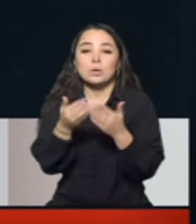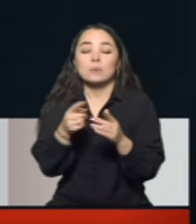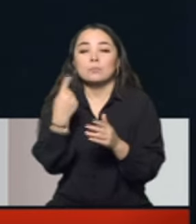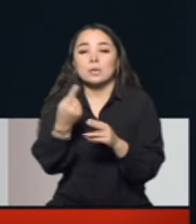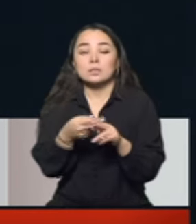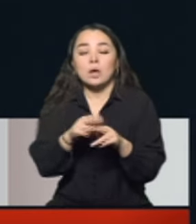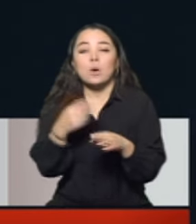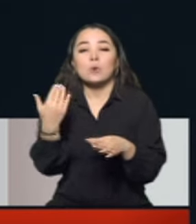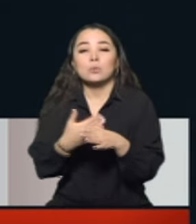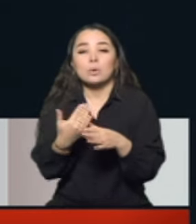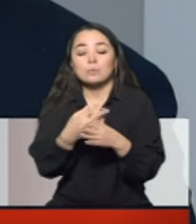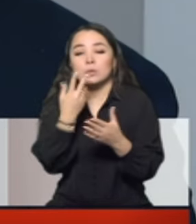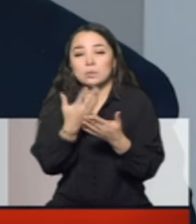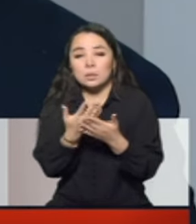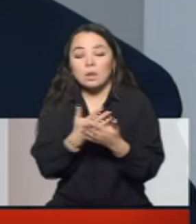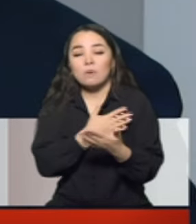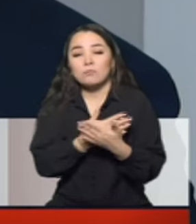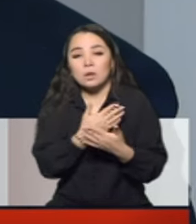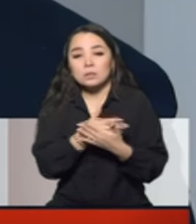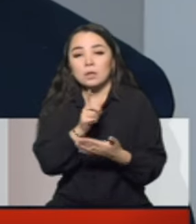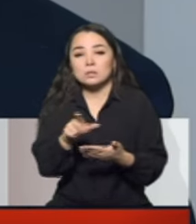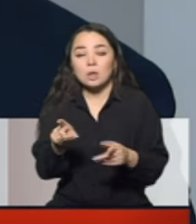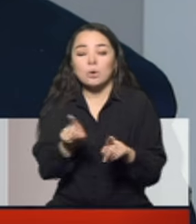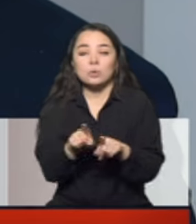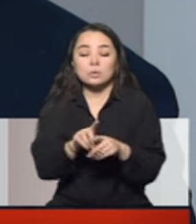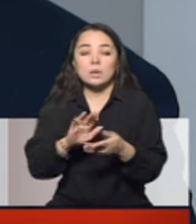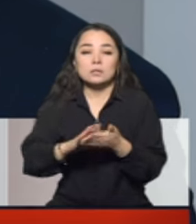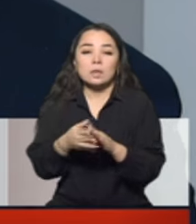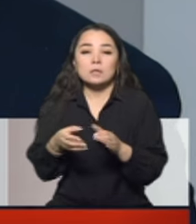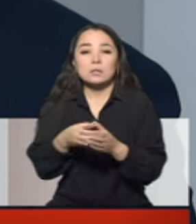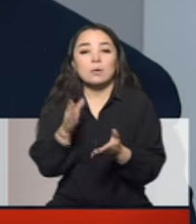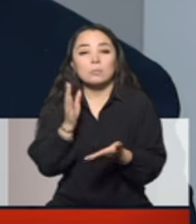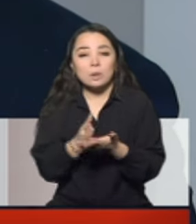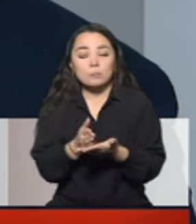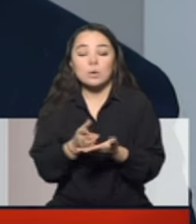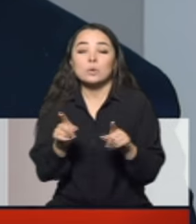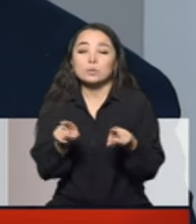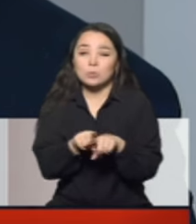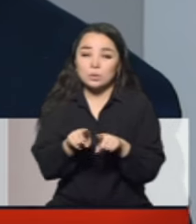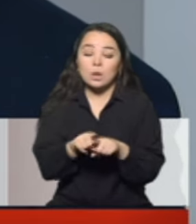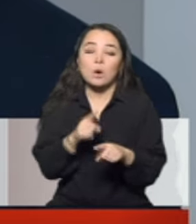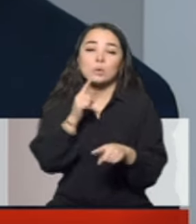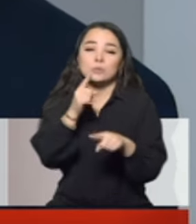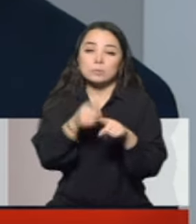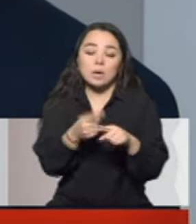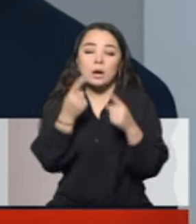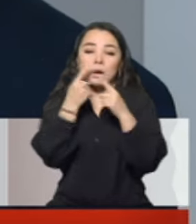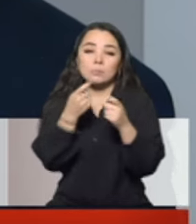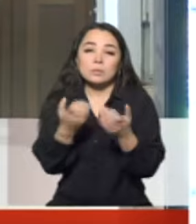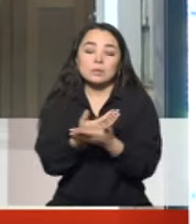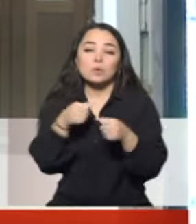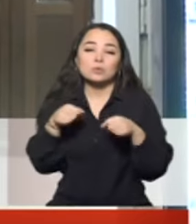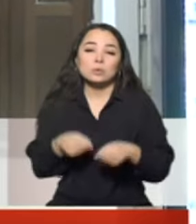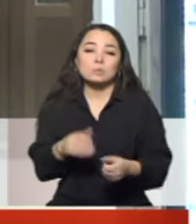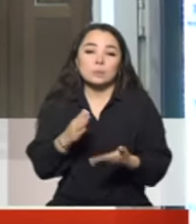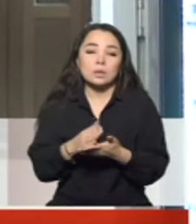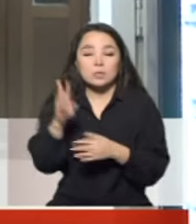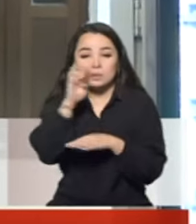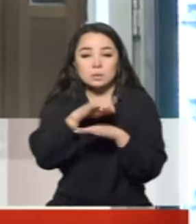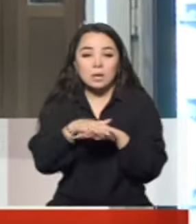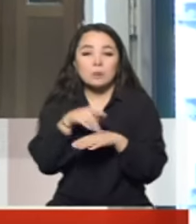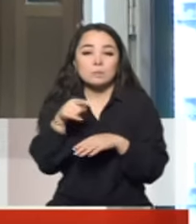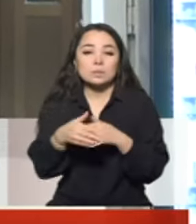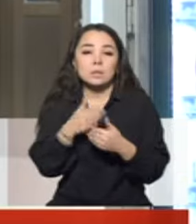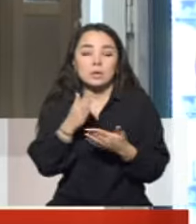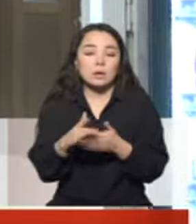бірі. Көмек көрсетерде волонтердан онда келісімшарт бар ма, сол туралы қосымша ақпарат сұрауға құқылы. Елімізде 1000-нан